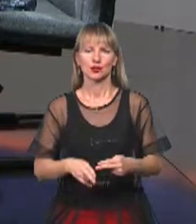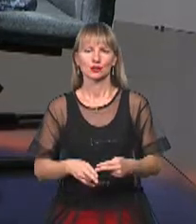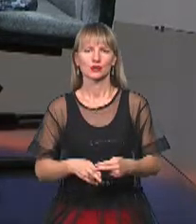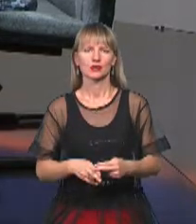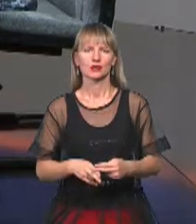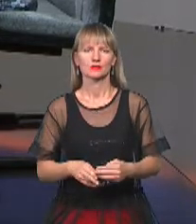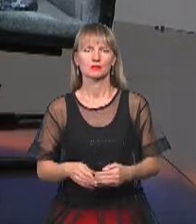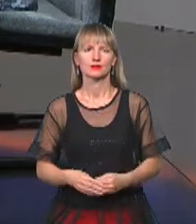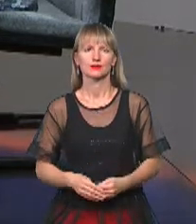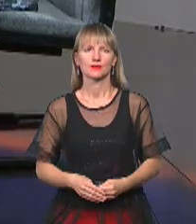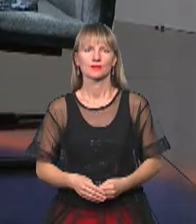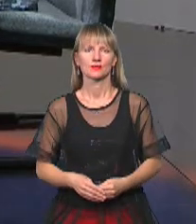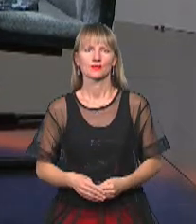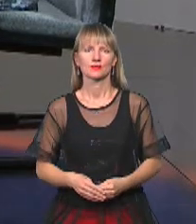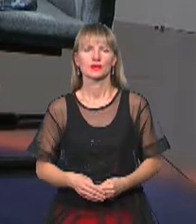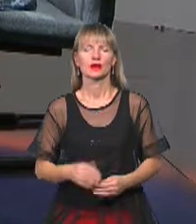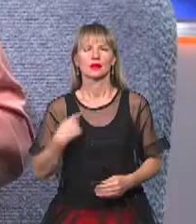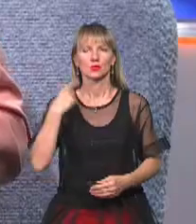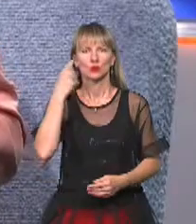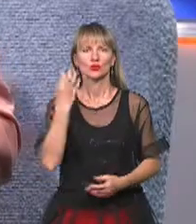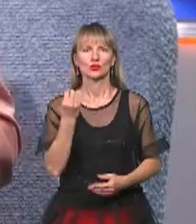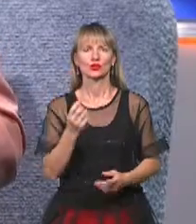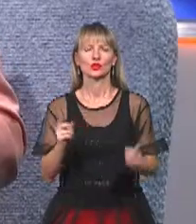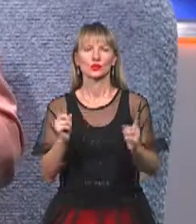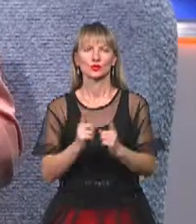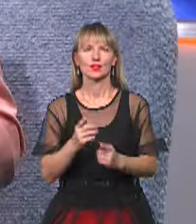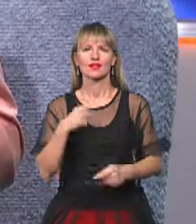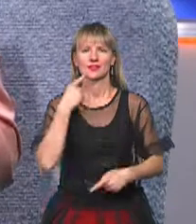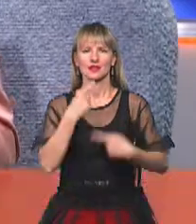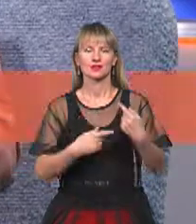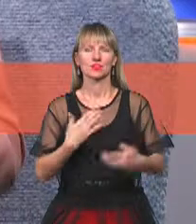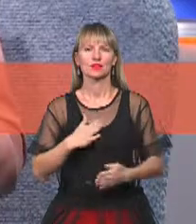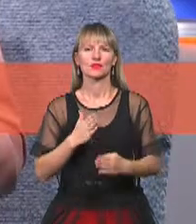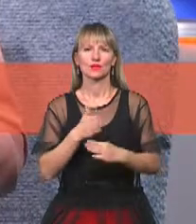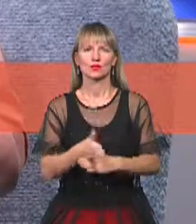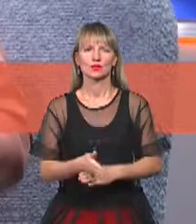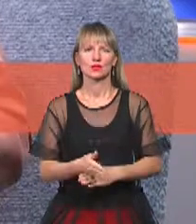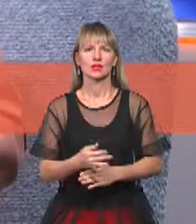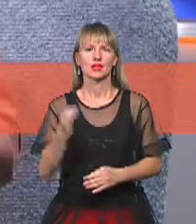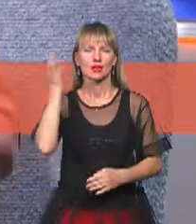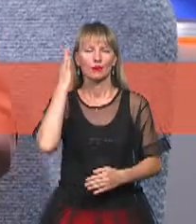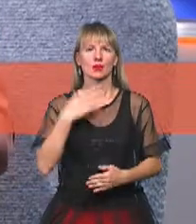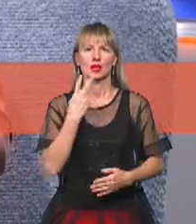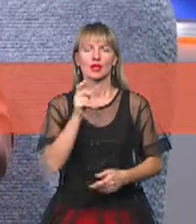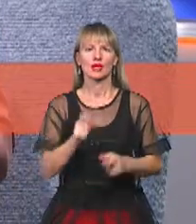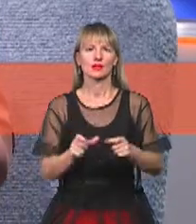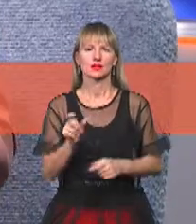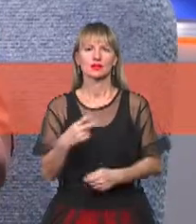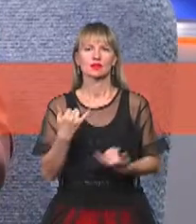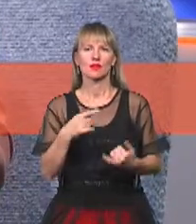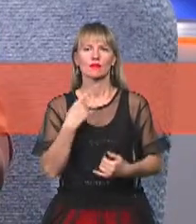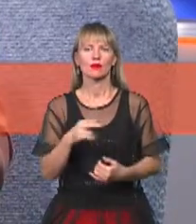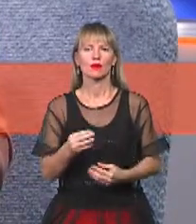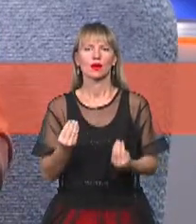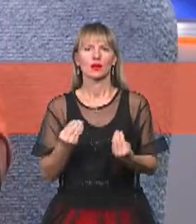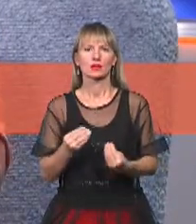От, думаю, неодмінно ще зустрінемося. Завжди радий прийти до вас у гості. Нагадаю нашим телеглядачам, що сьогодні ми говорили, як міський